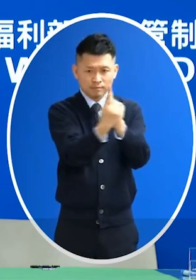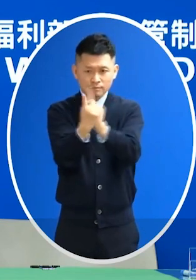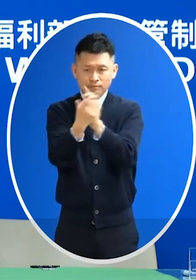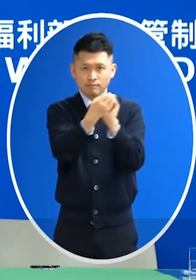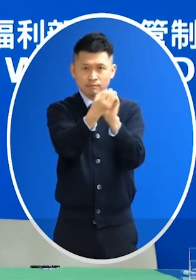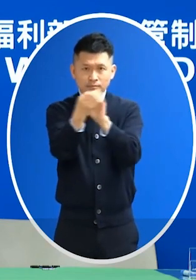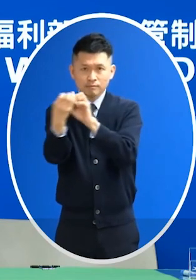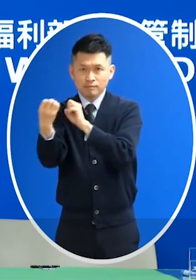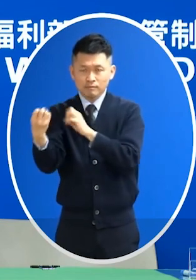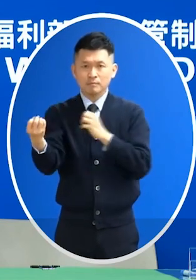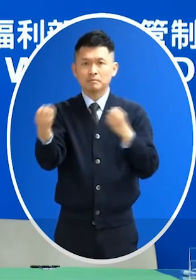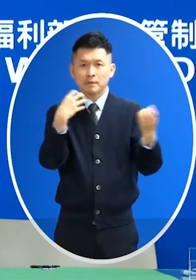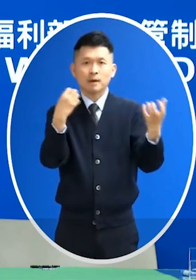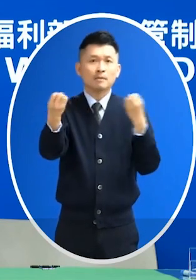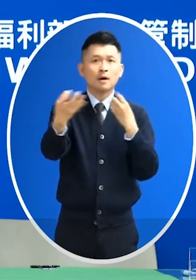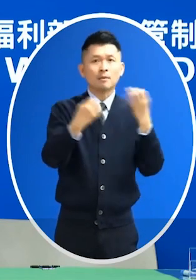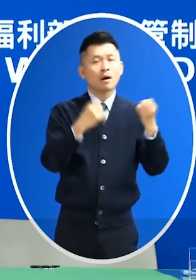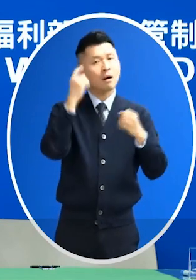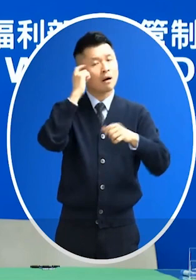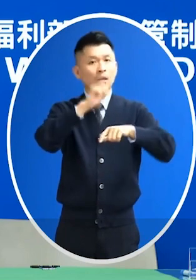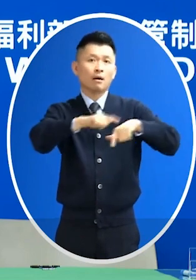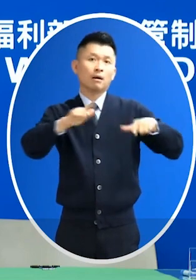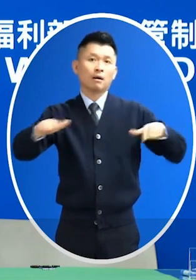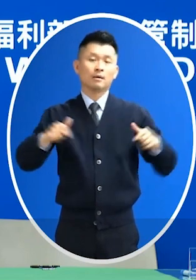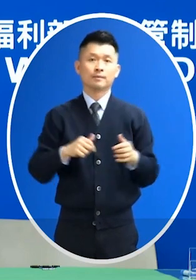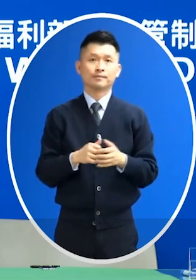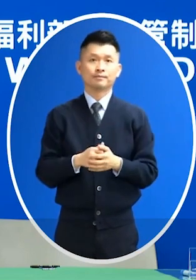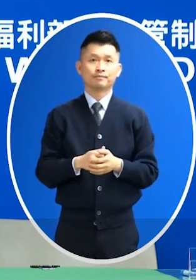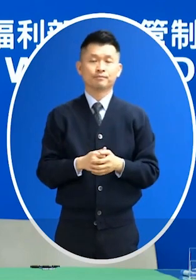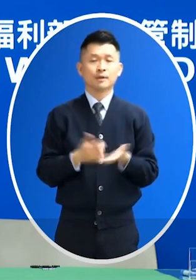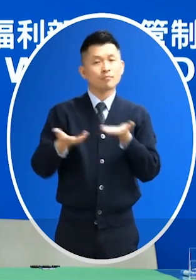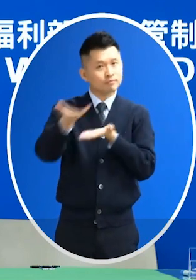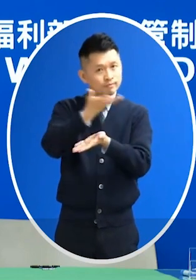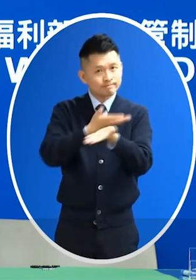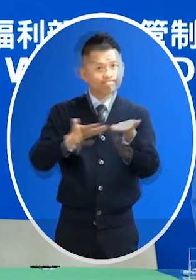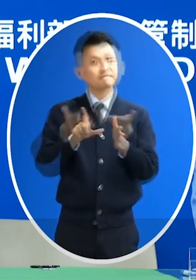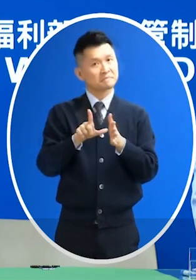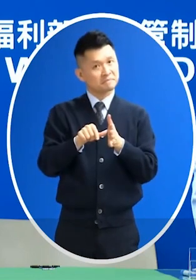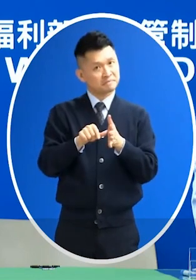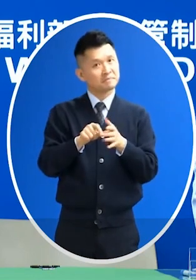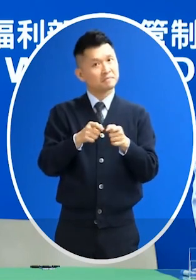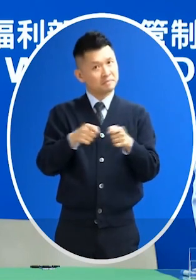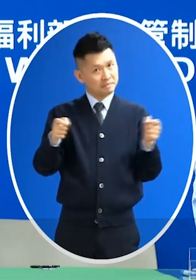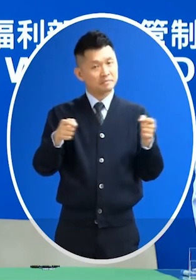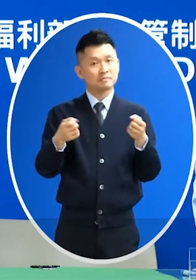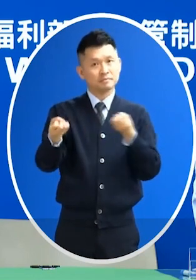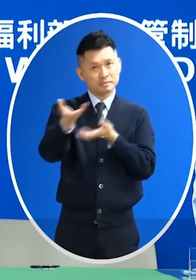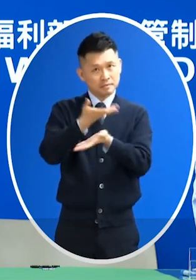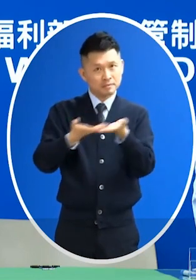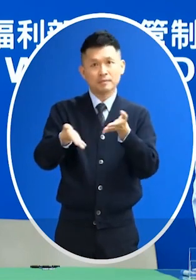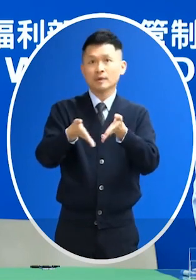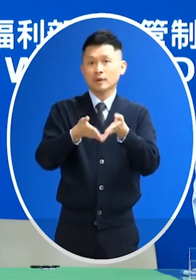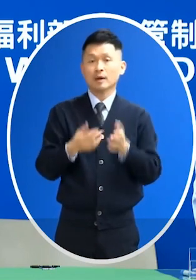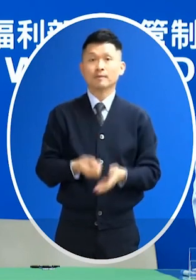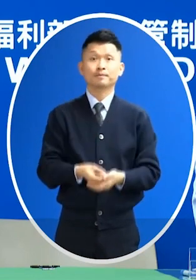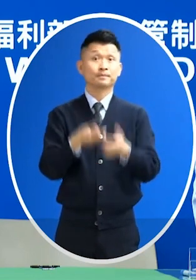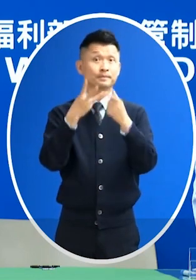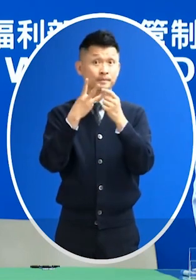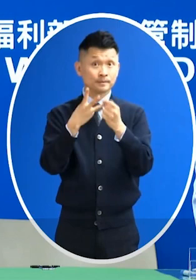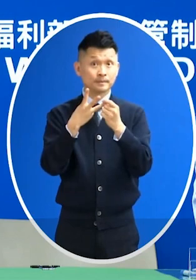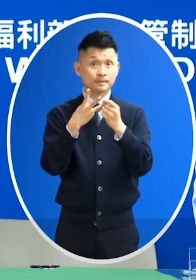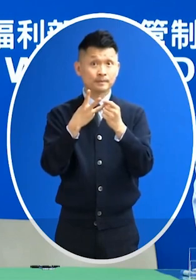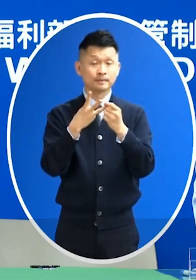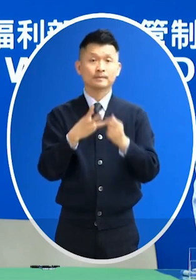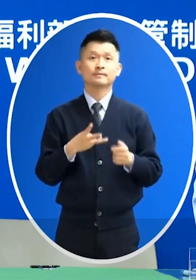这个很多的这个意见，那也需要时间去沟通和安排。那么第三点就是说，我们看到我们